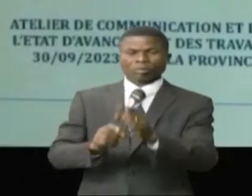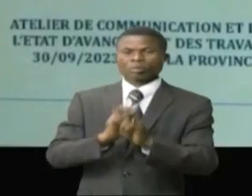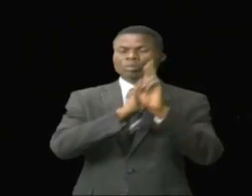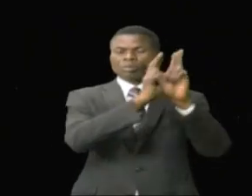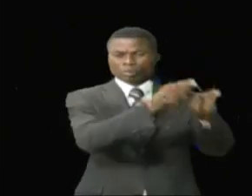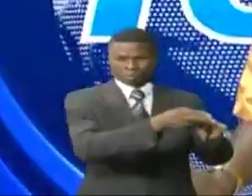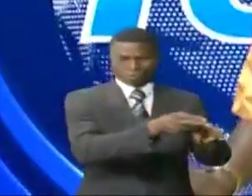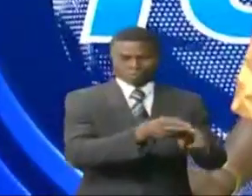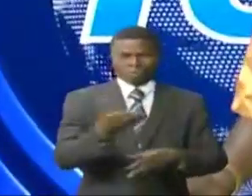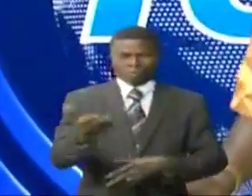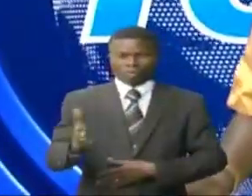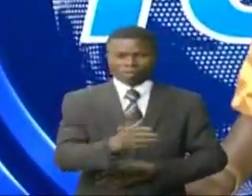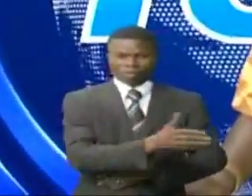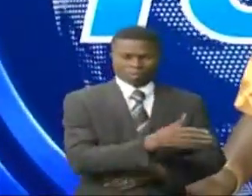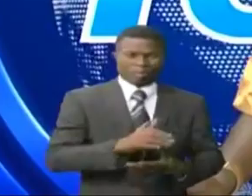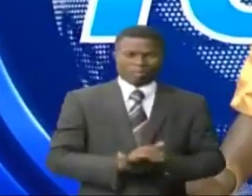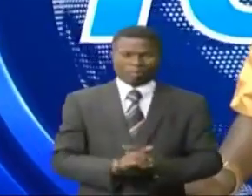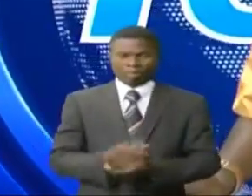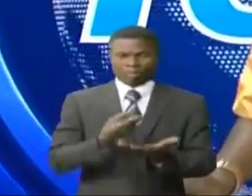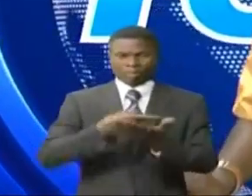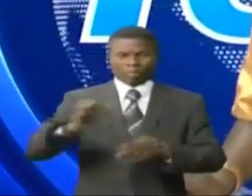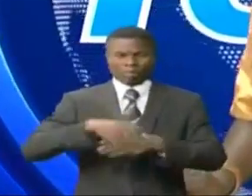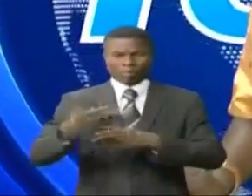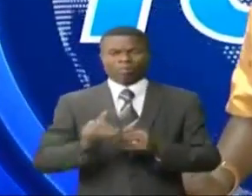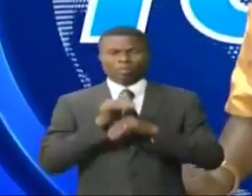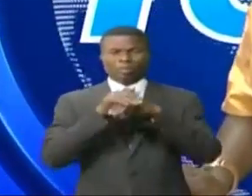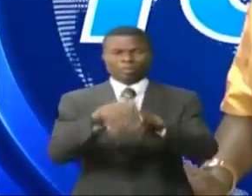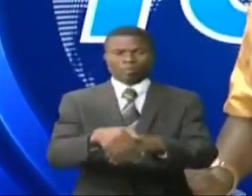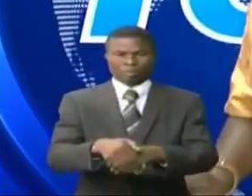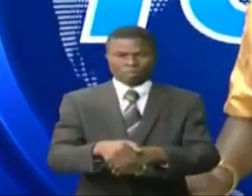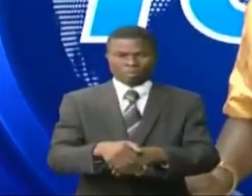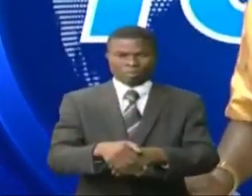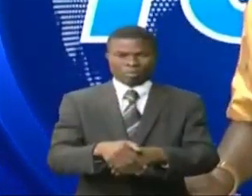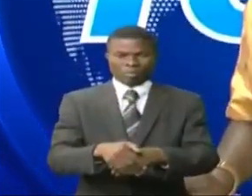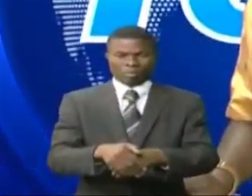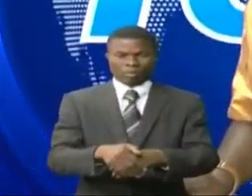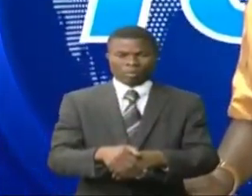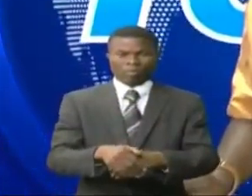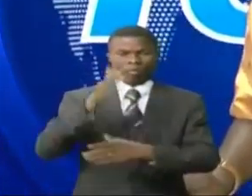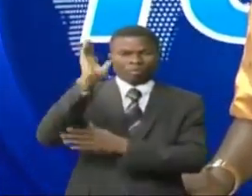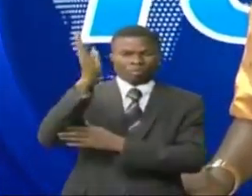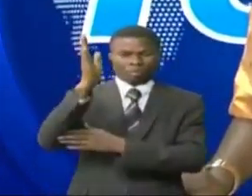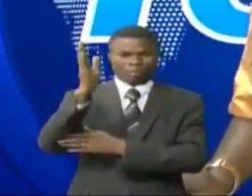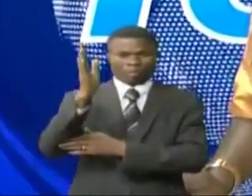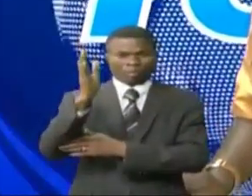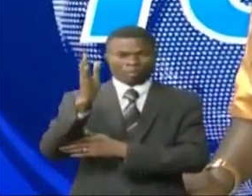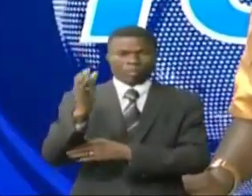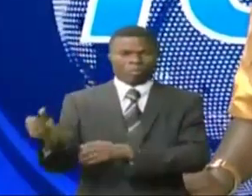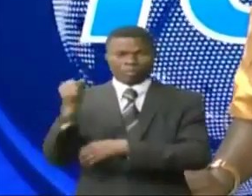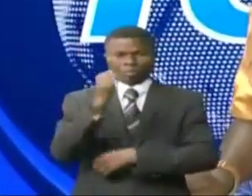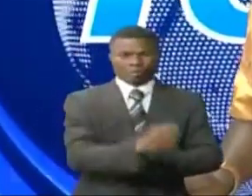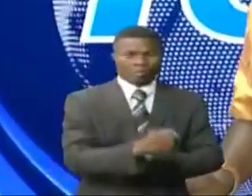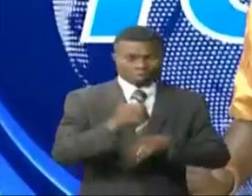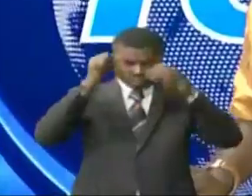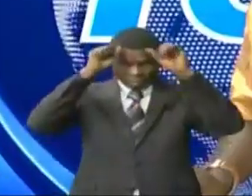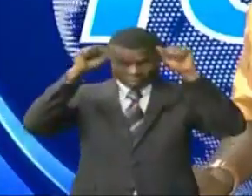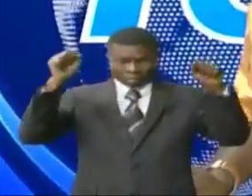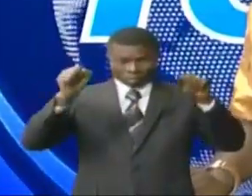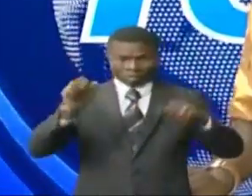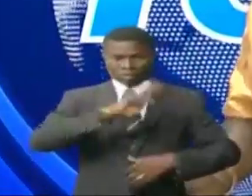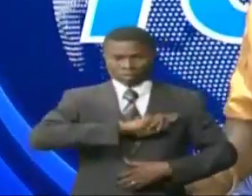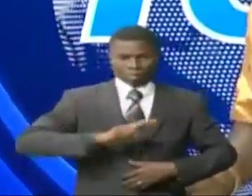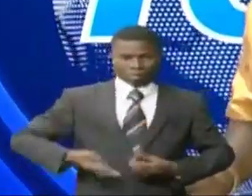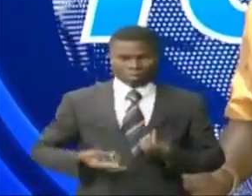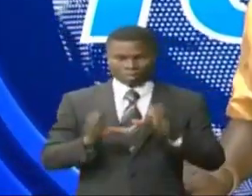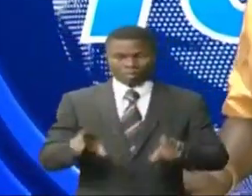questions-réponses. Une semaine après sa participation au mini-congrès d'investiture du président de la République